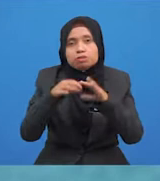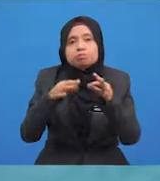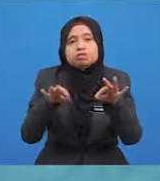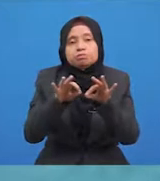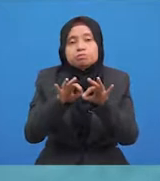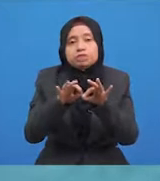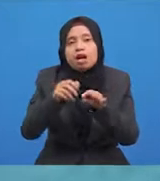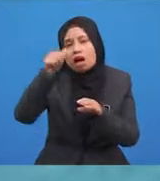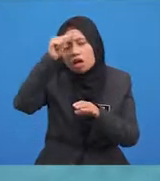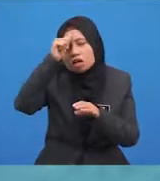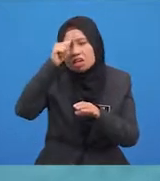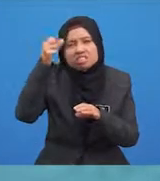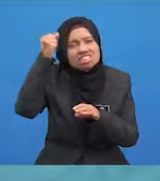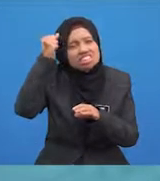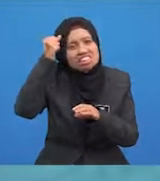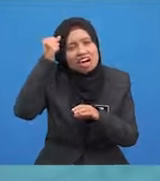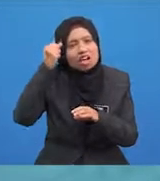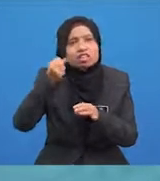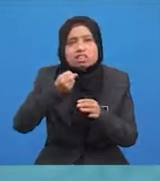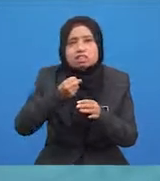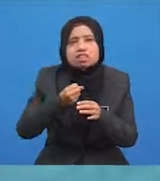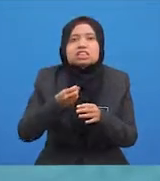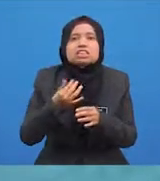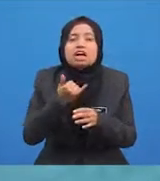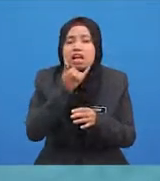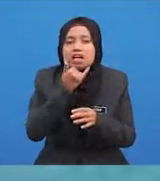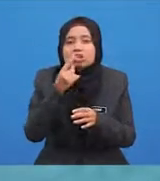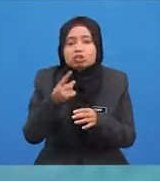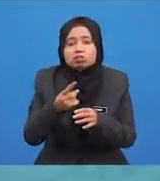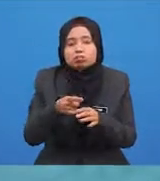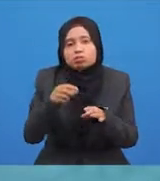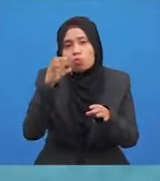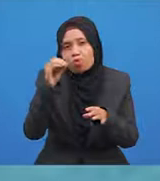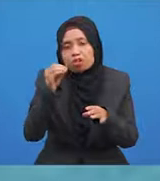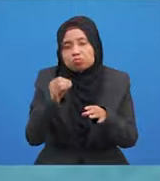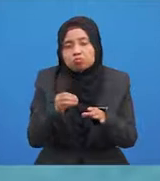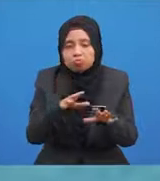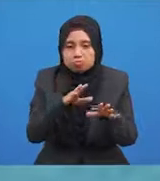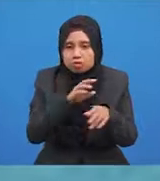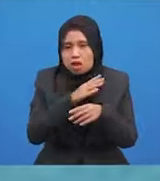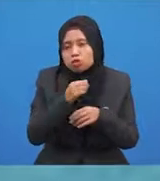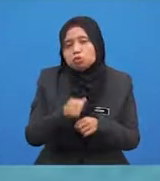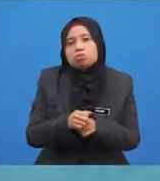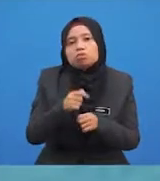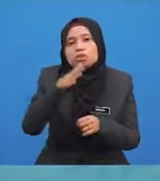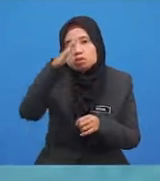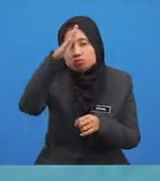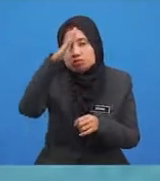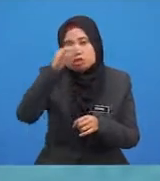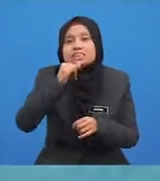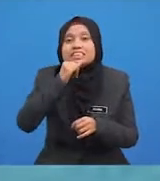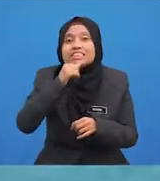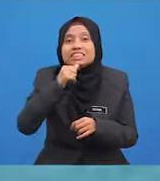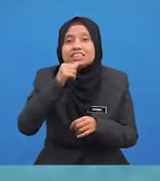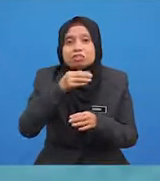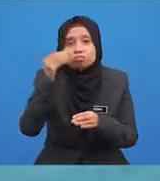Ayah menyedari kesilapannya yang menyebabkan Oren merajuk. Isteri dan anak-anak mengetahui